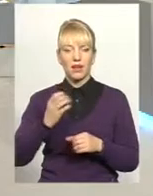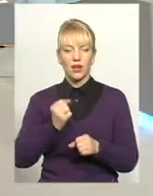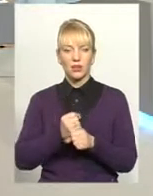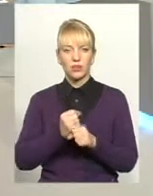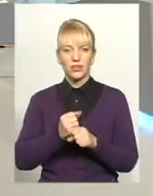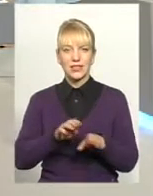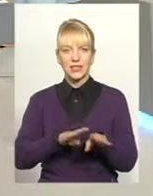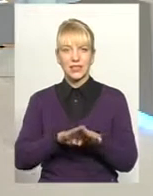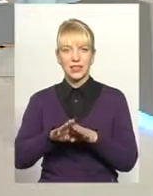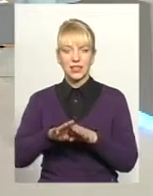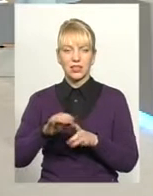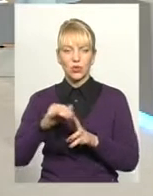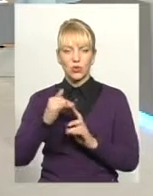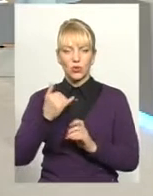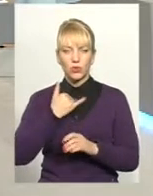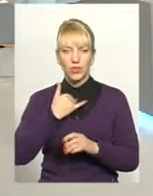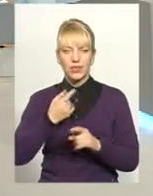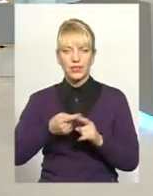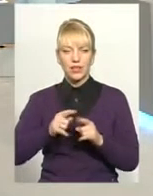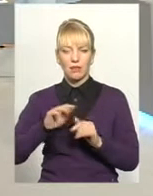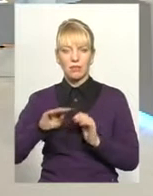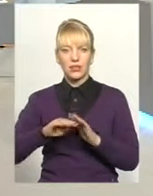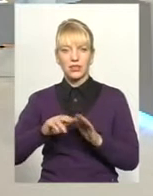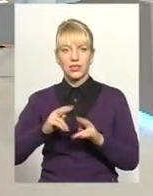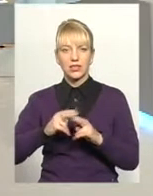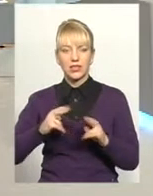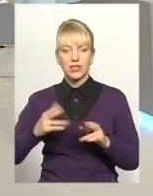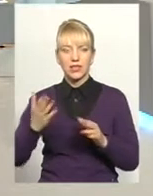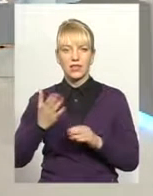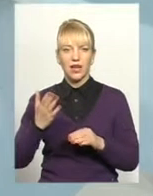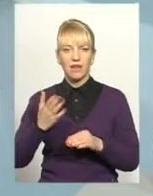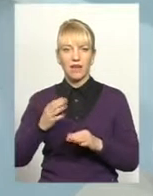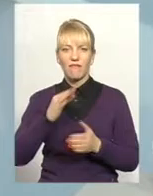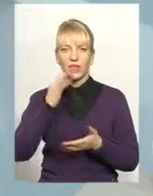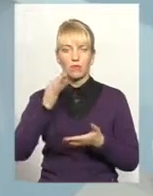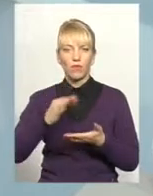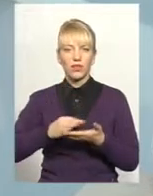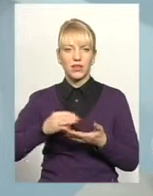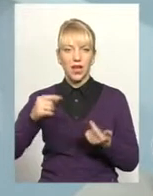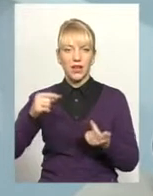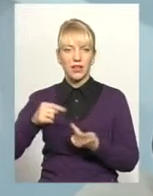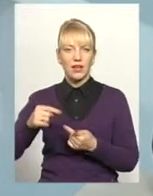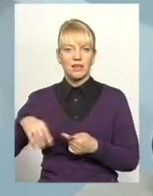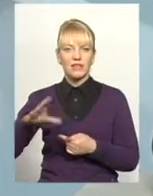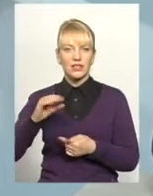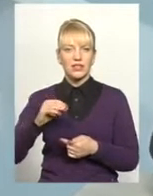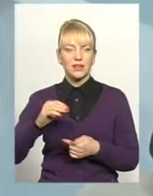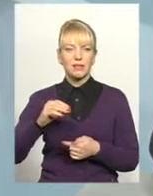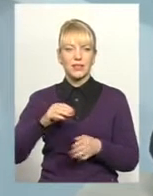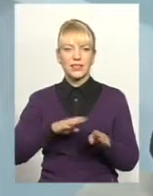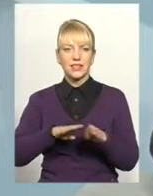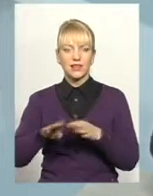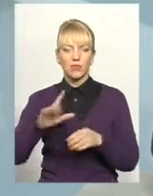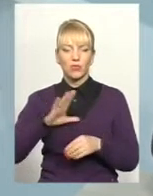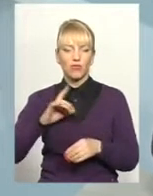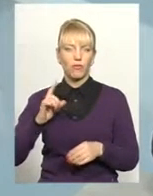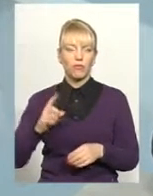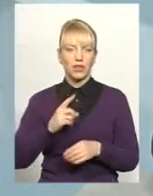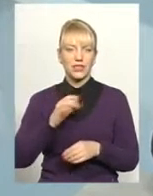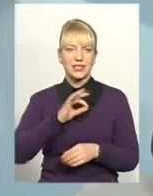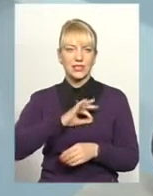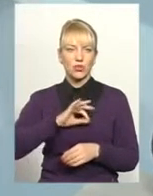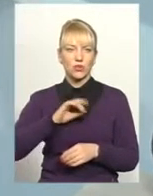нас саме підстанція, яка повністю відповідає МЕКовським стандартам. Значить, було вперше застосовано китайське обладнання,